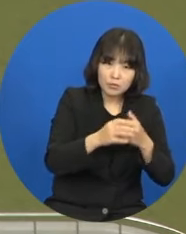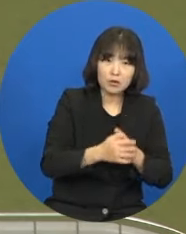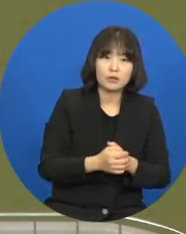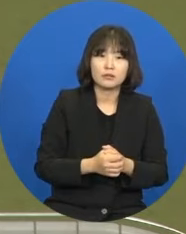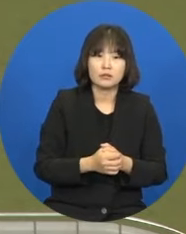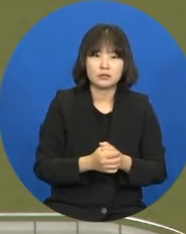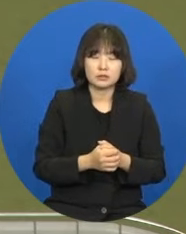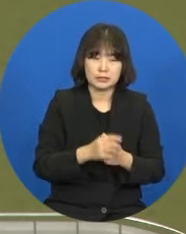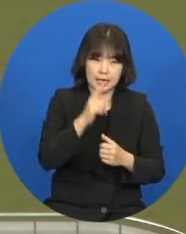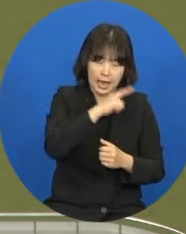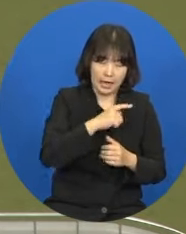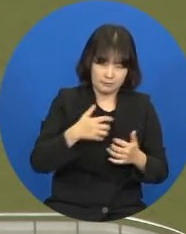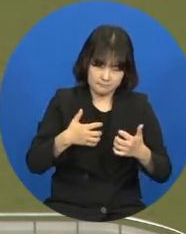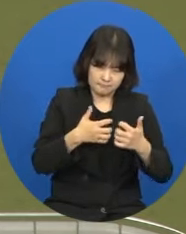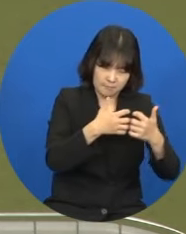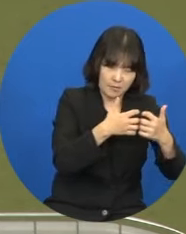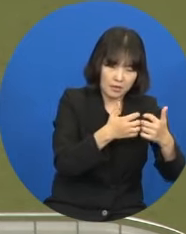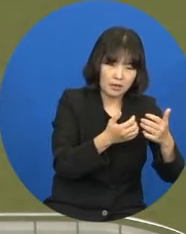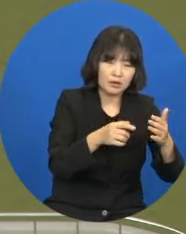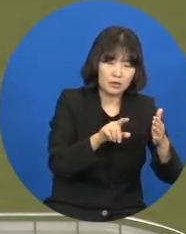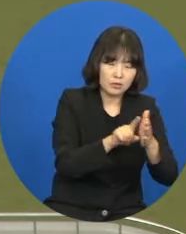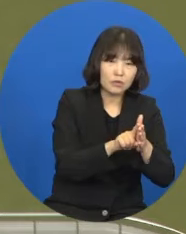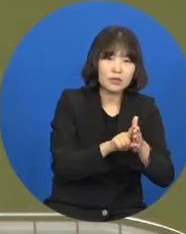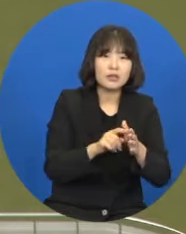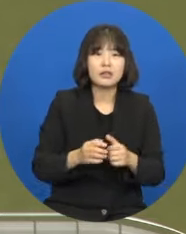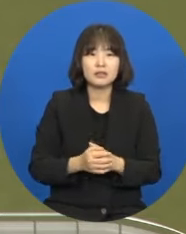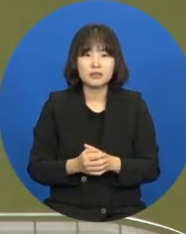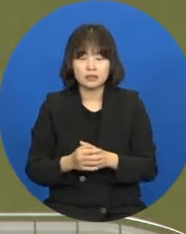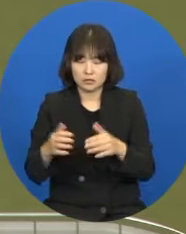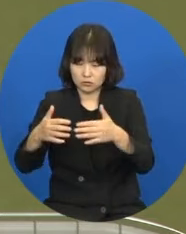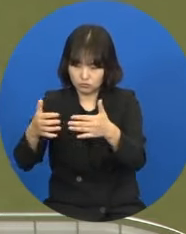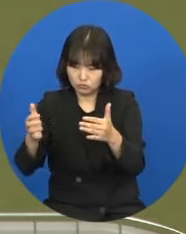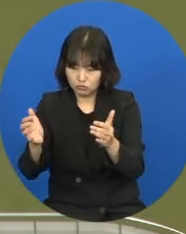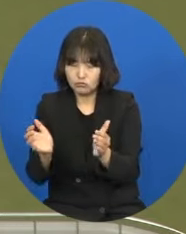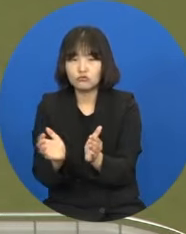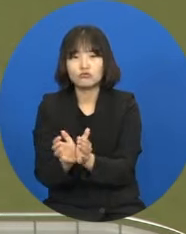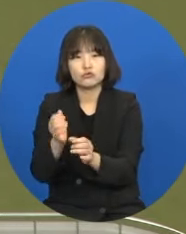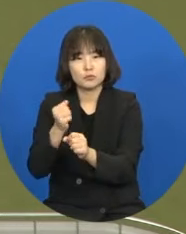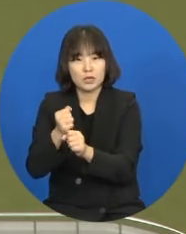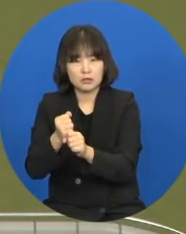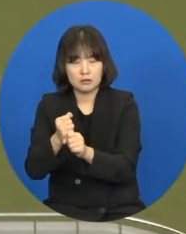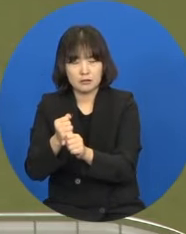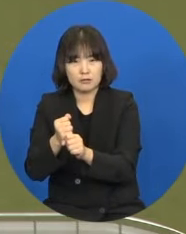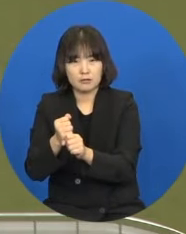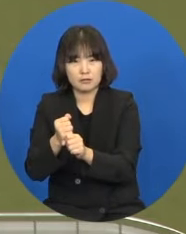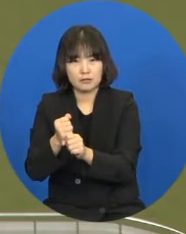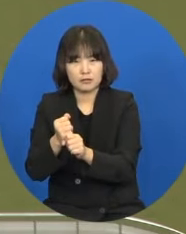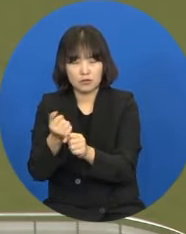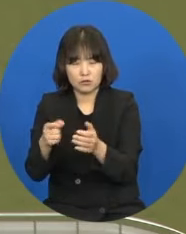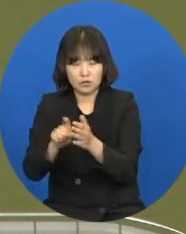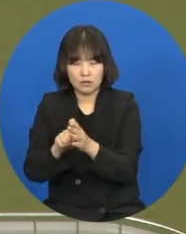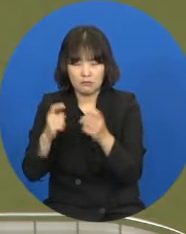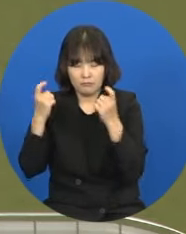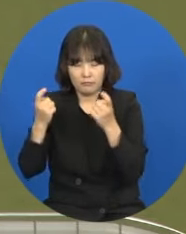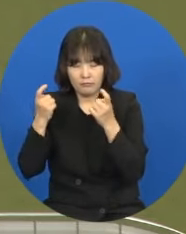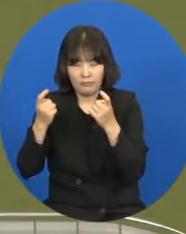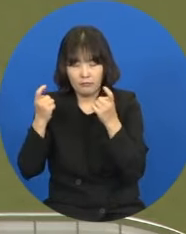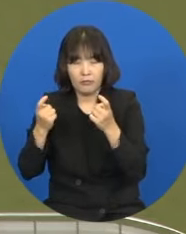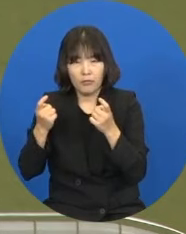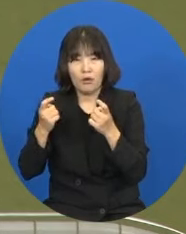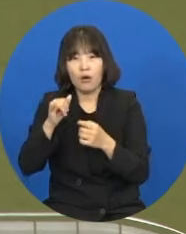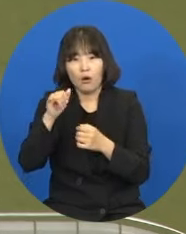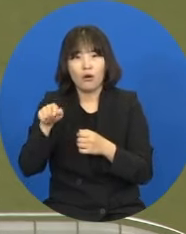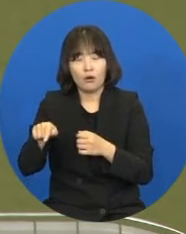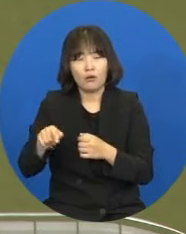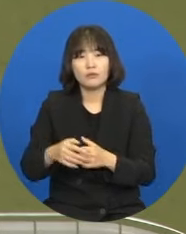프로도와 친구들이 선의 어떤 그 그룹을 만들죠 공동체를 만들어서 대항하기 위해서 이제 여정을 하는 거예요 근데 여정을 가만